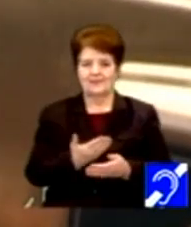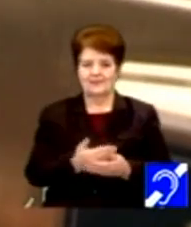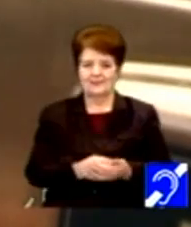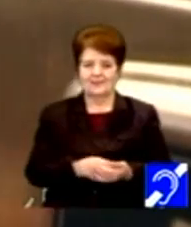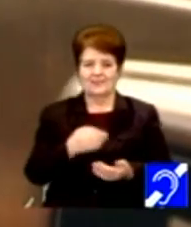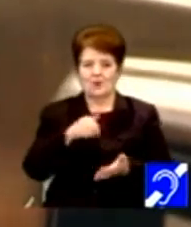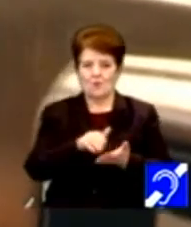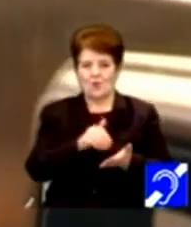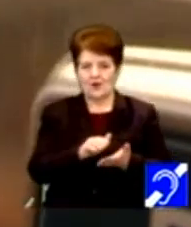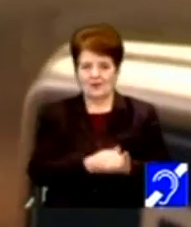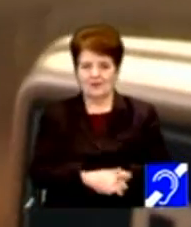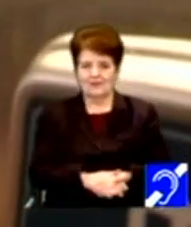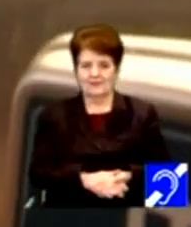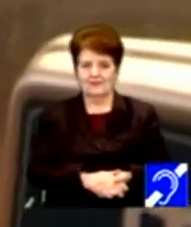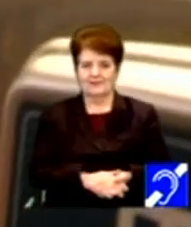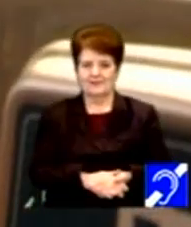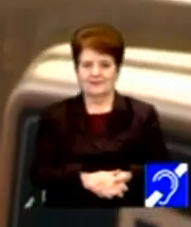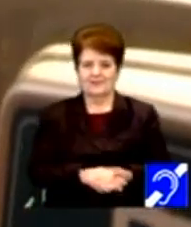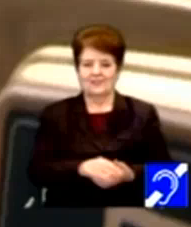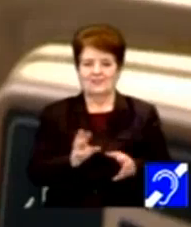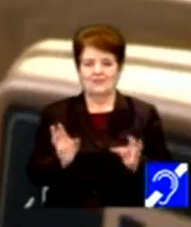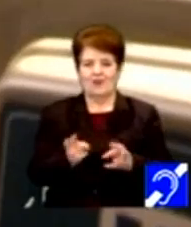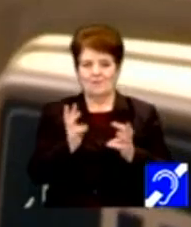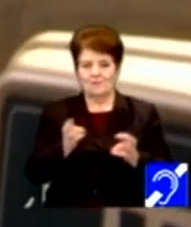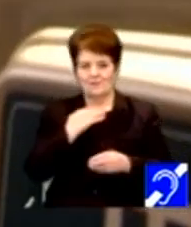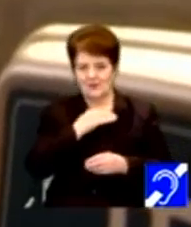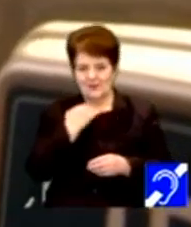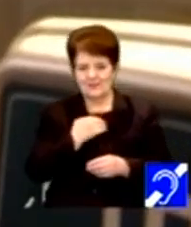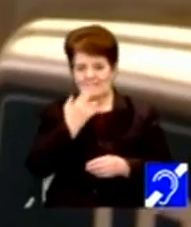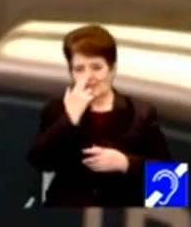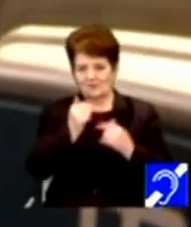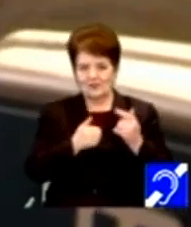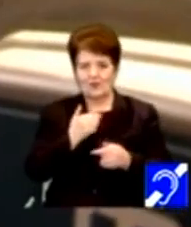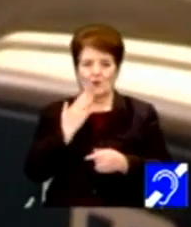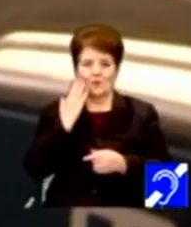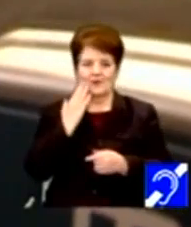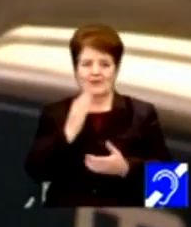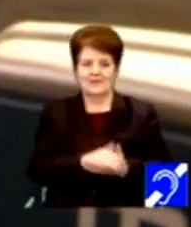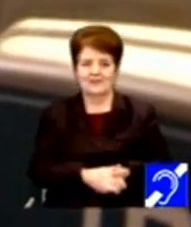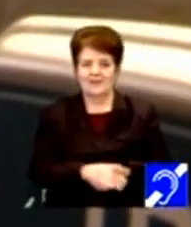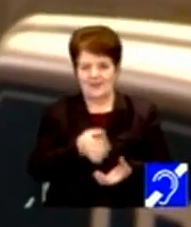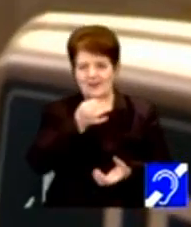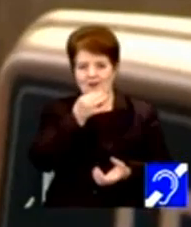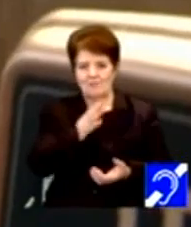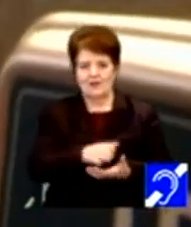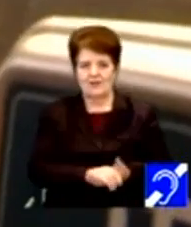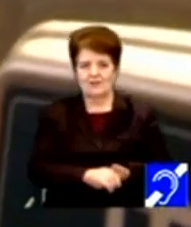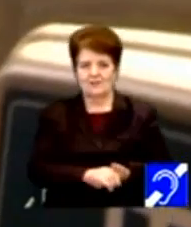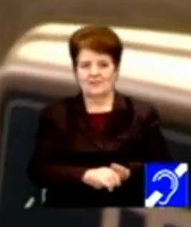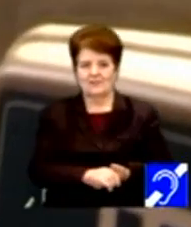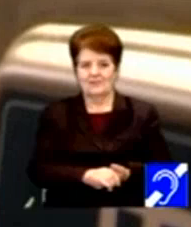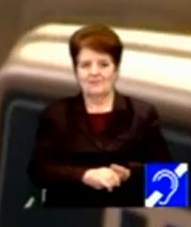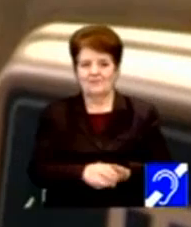carne de porc, un cârnaț afumat, tradițional românesc. Ne place, e post,